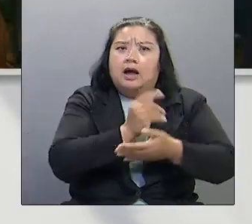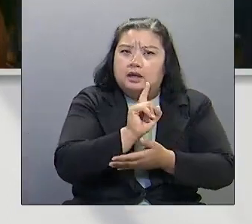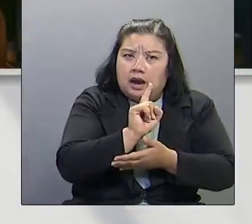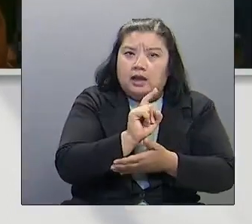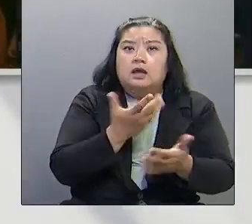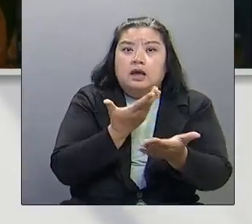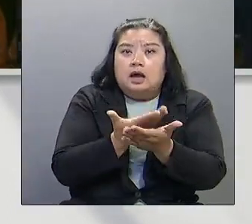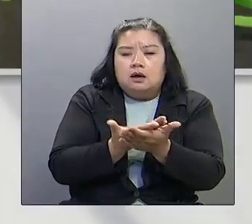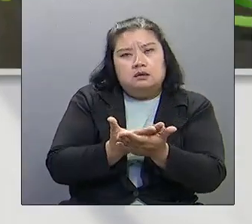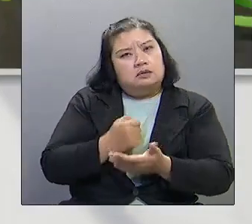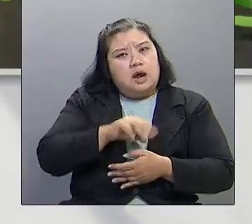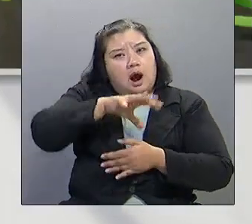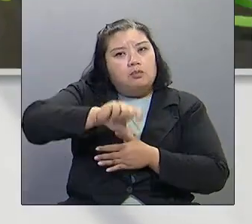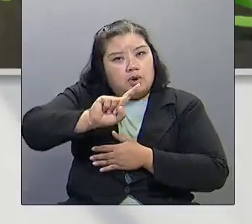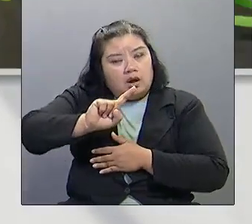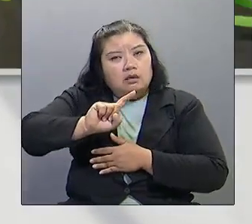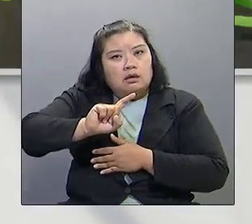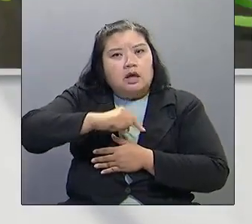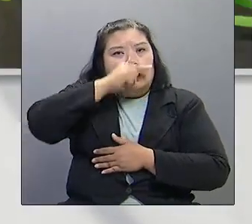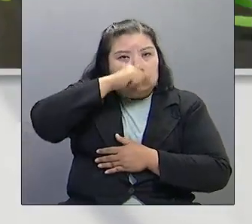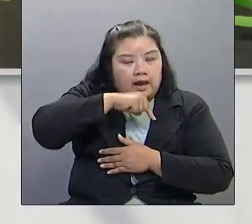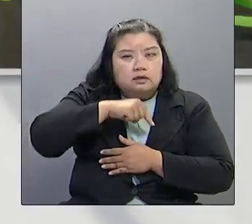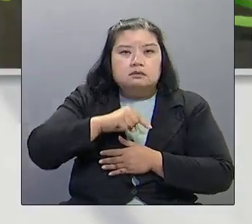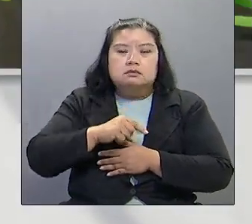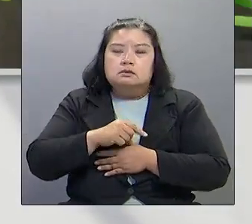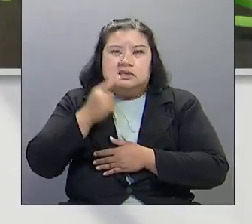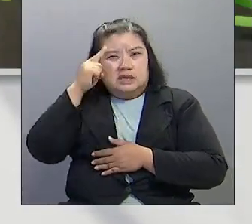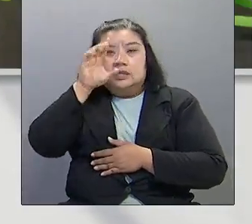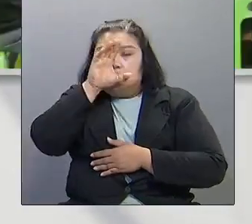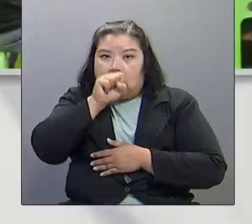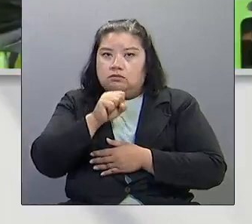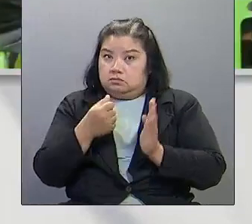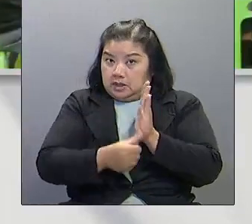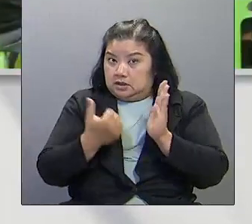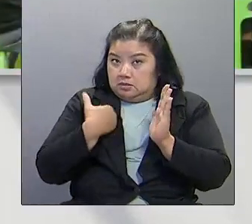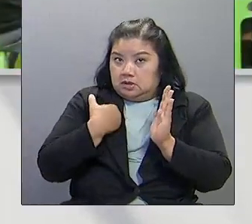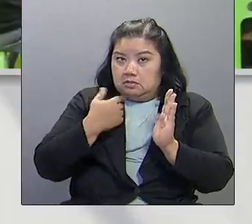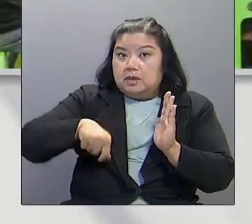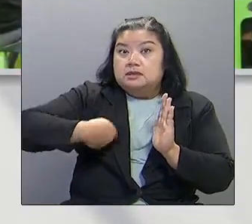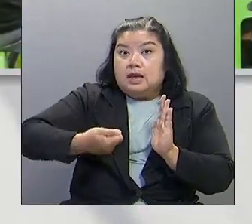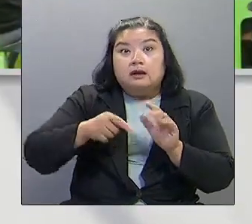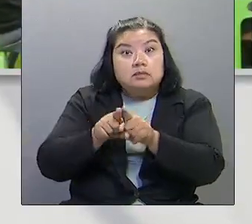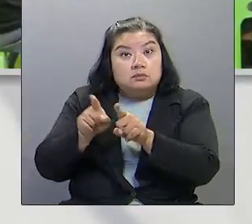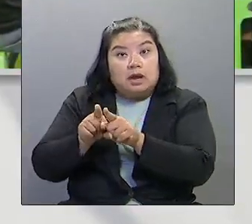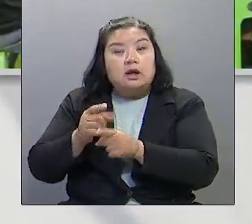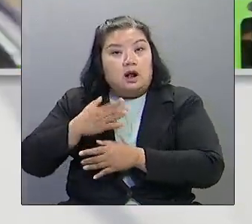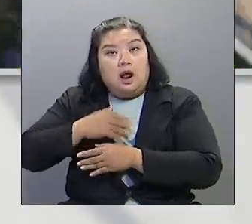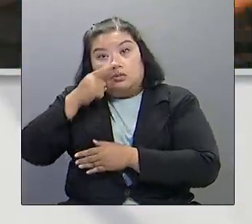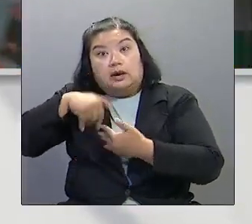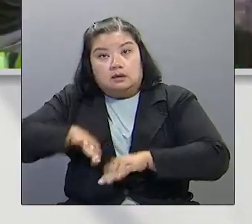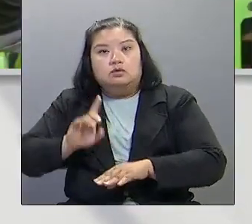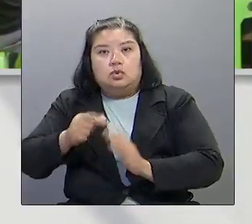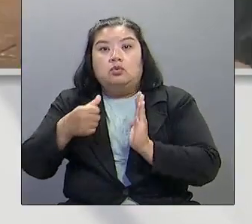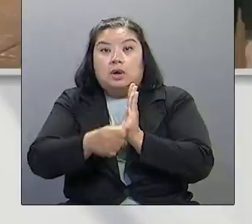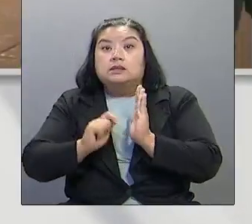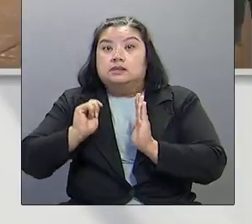ก็ตั้งข้อสังเกตจากคนทำธุรกิจคนไทยเหมือนกันบอกว่าเอ๊ะเขาเสียภาษีกันตามกฎหมายในแบบที่ผู้ประกอบการคนไทยจะต้องเสียภาษี